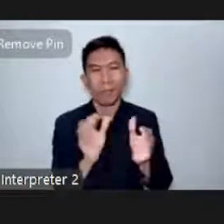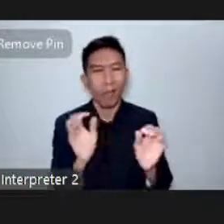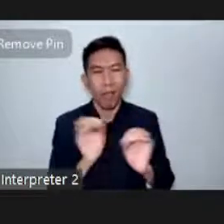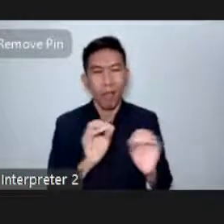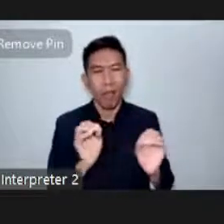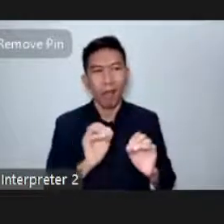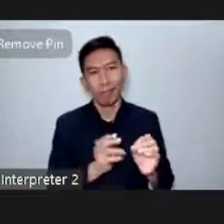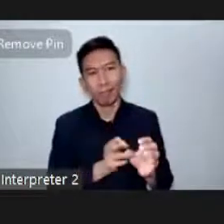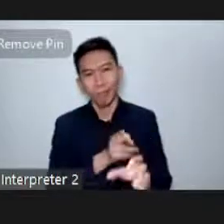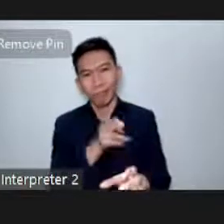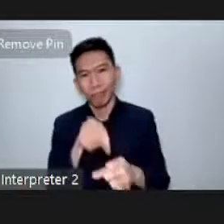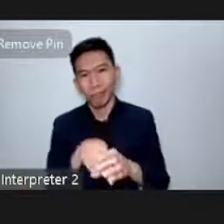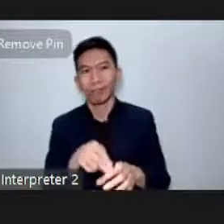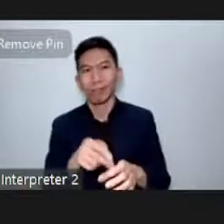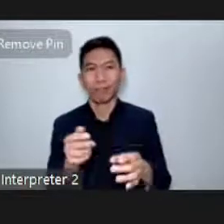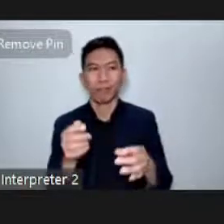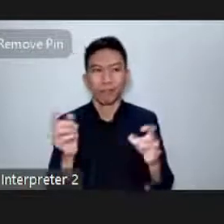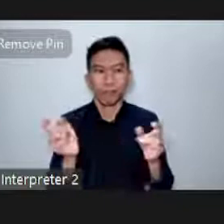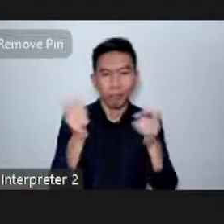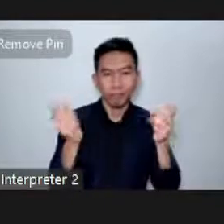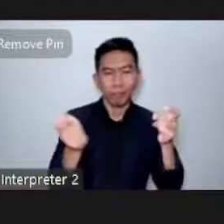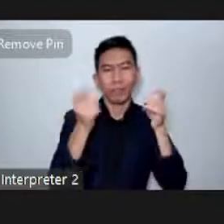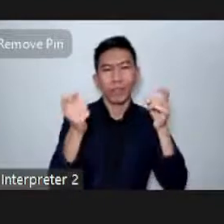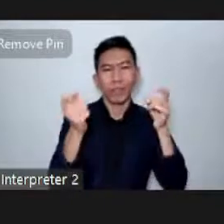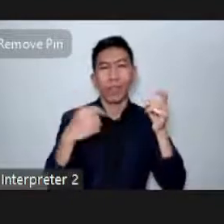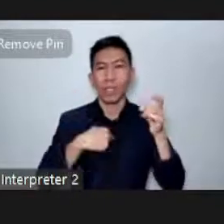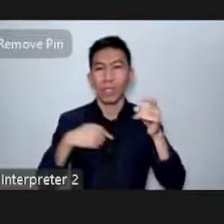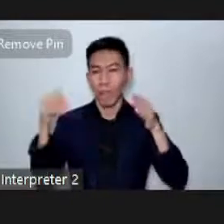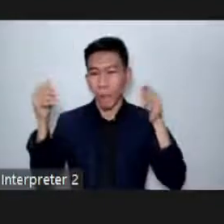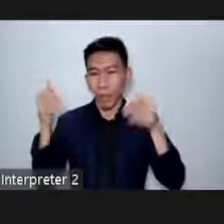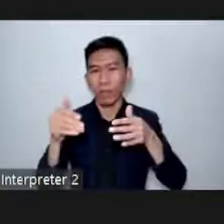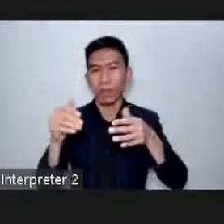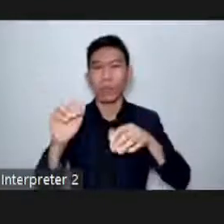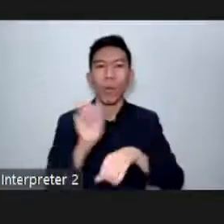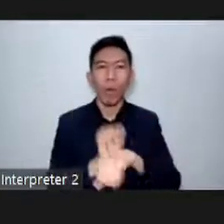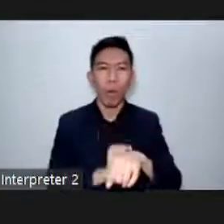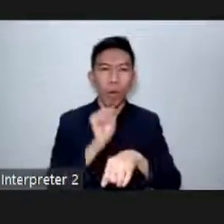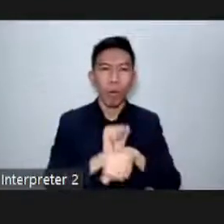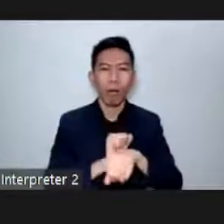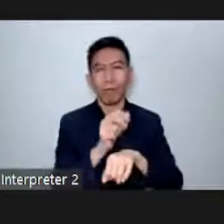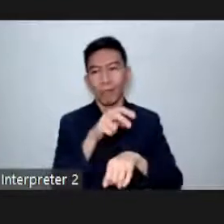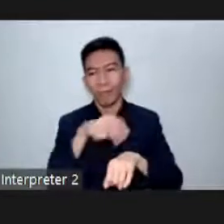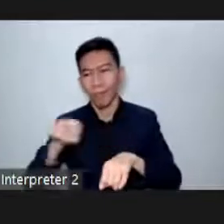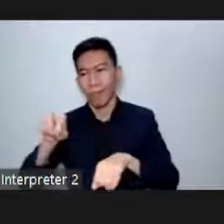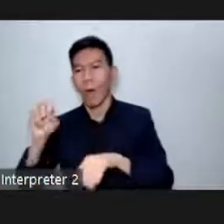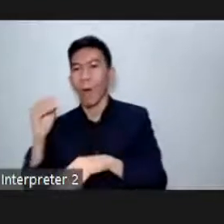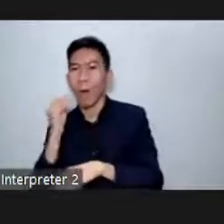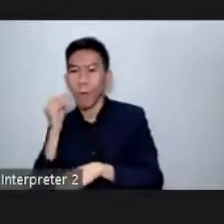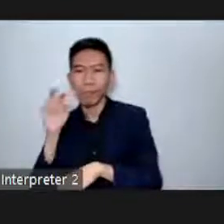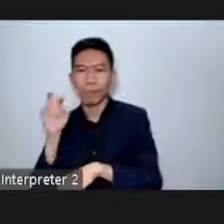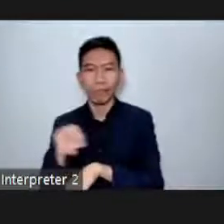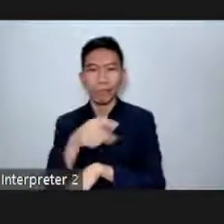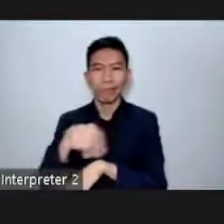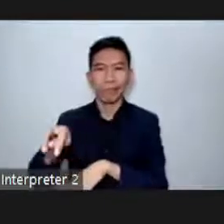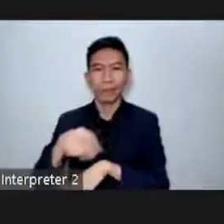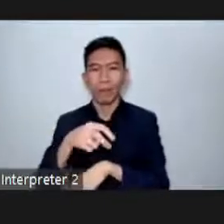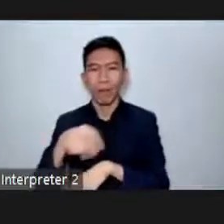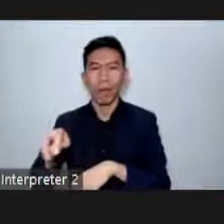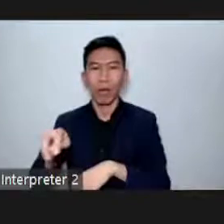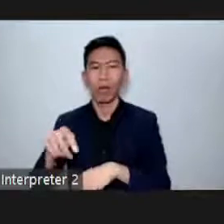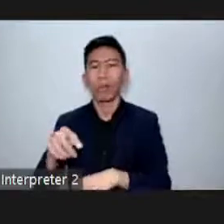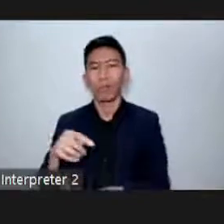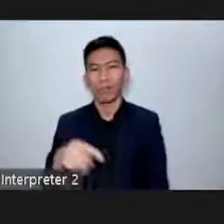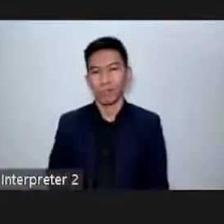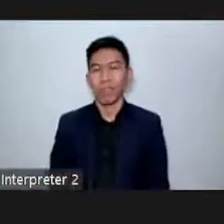anumang okasyon. Umikot ang mundo ko sa trabaho at bahay. Kung iisipin parang ang seryoso at